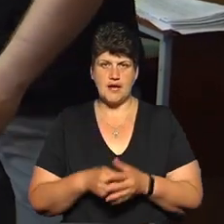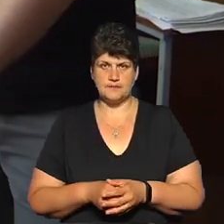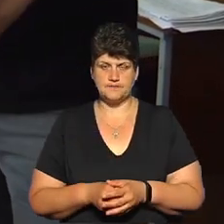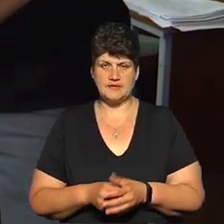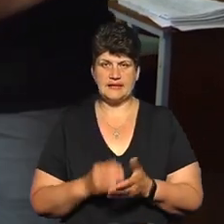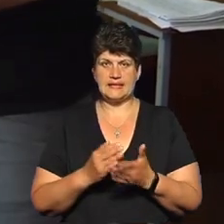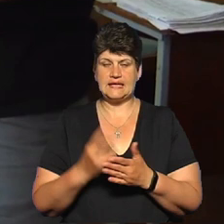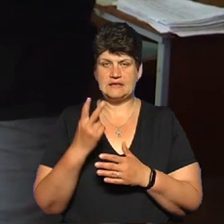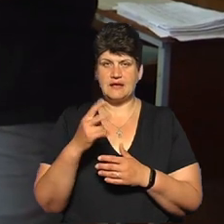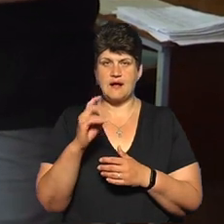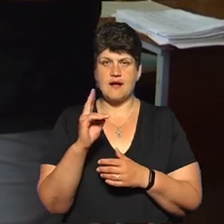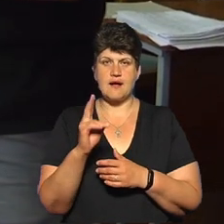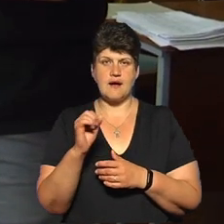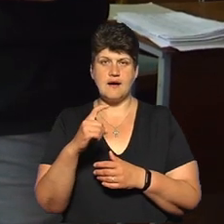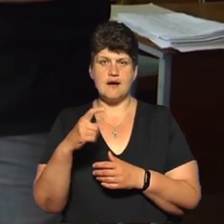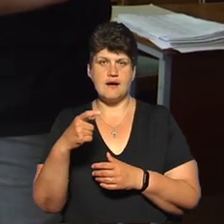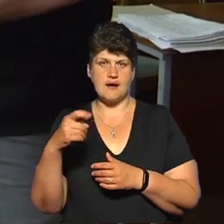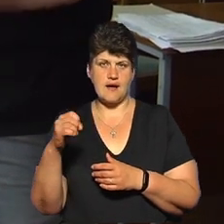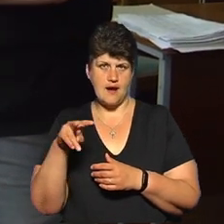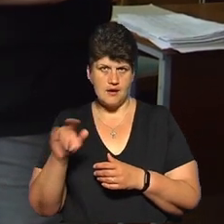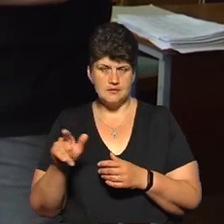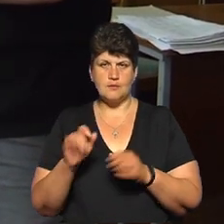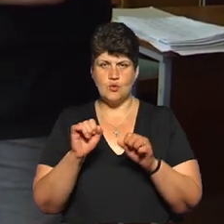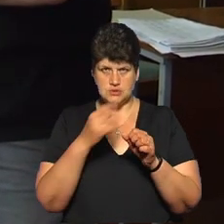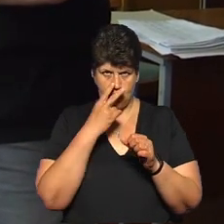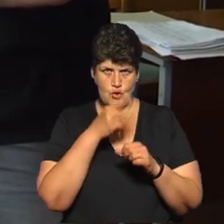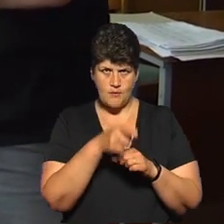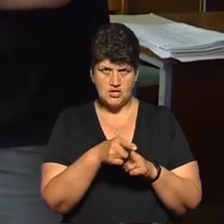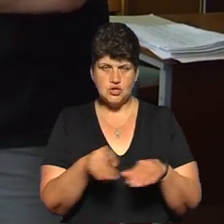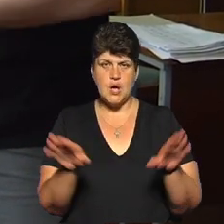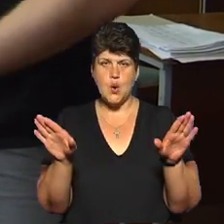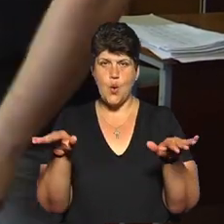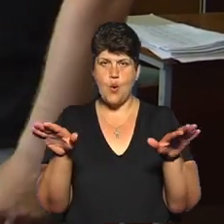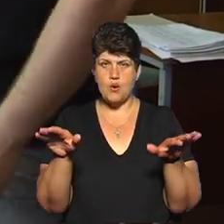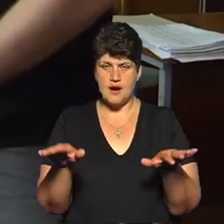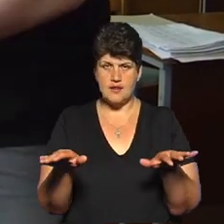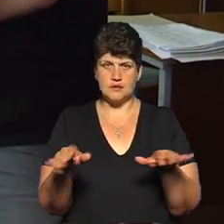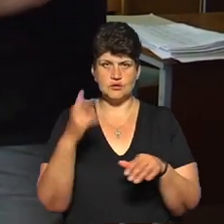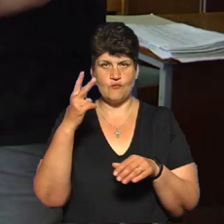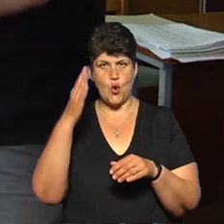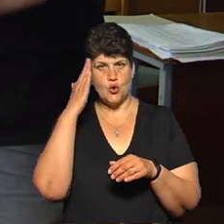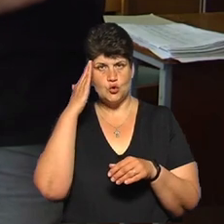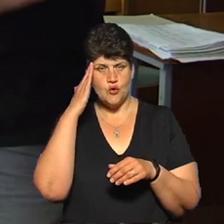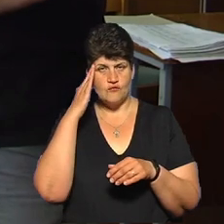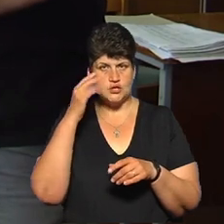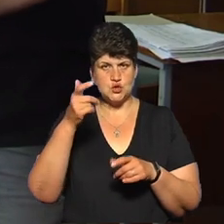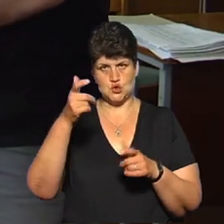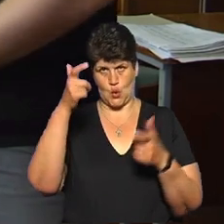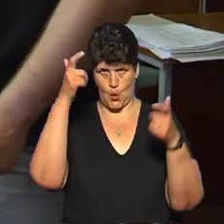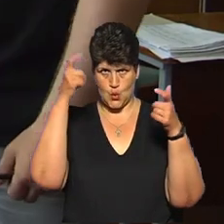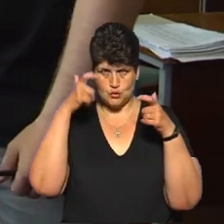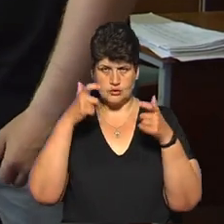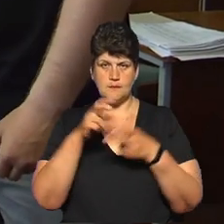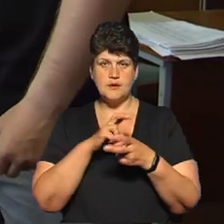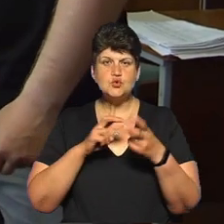яких можна побачити, це орел двоголовий з короною. Ми зараз шукаємо рід, якому належить він.